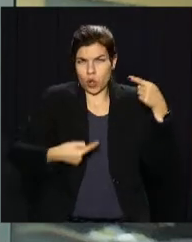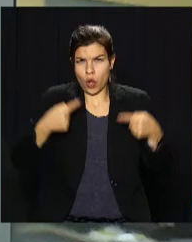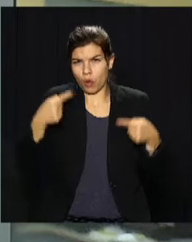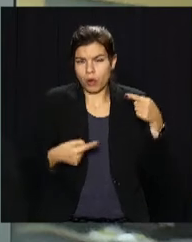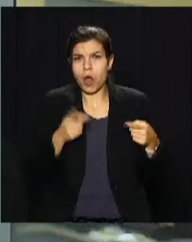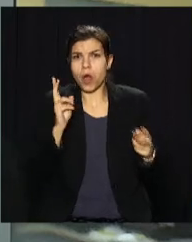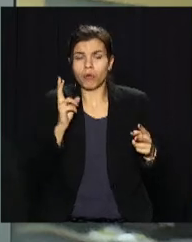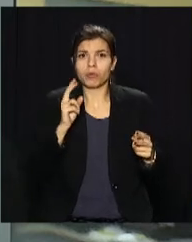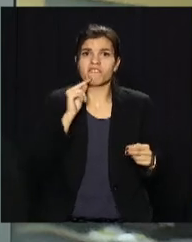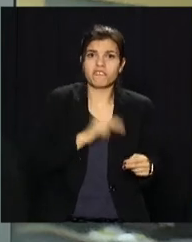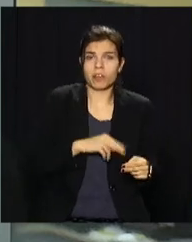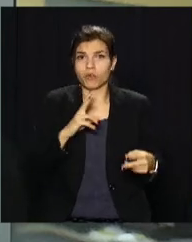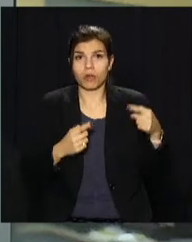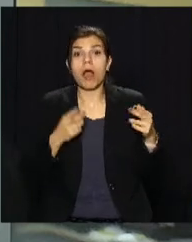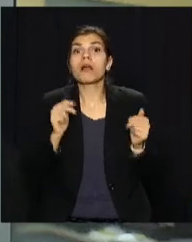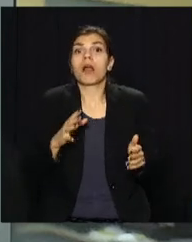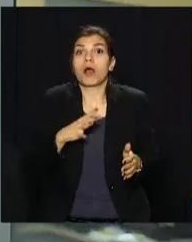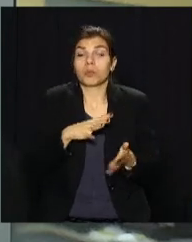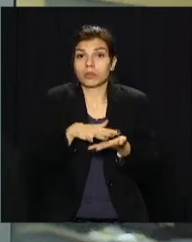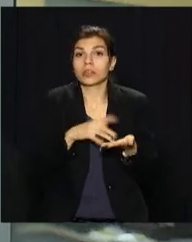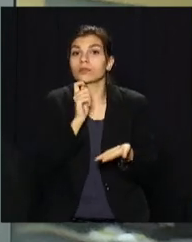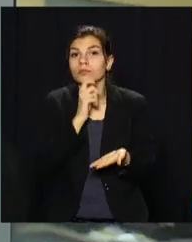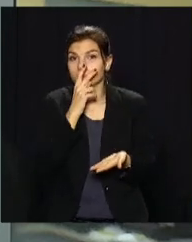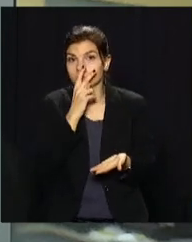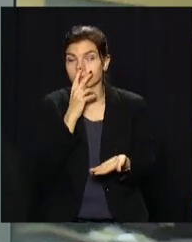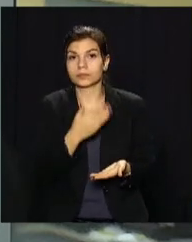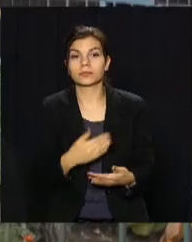та як діяти у схожих ситуаціях? Далі Інна Таранець.